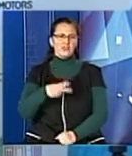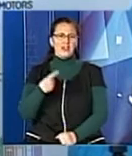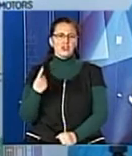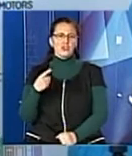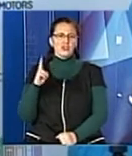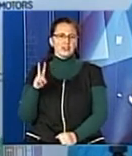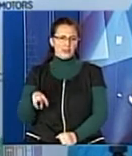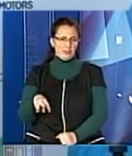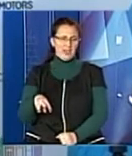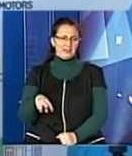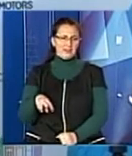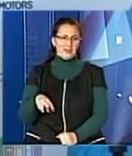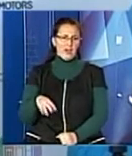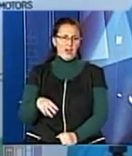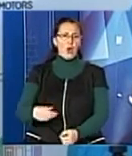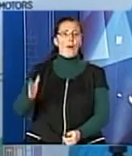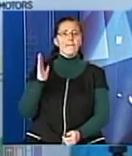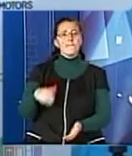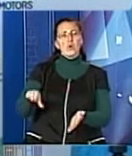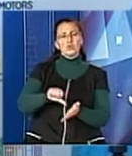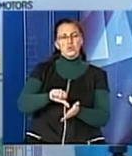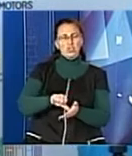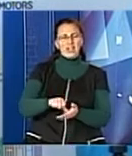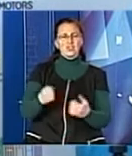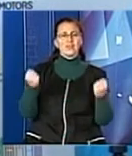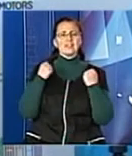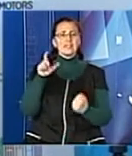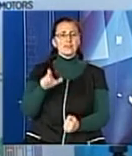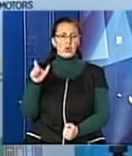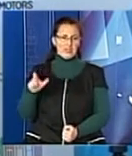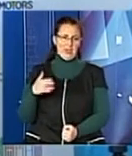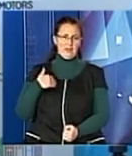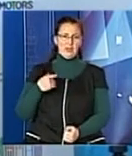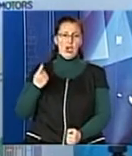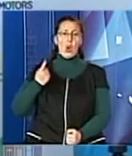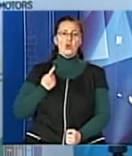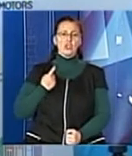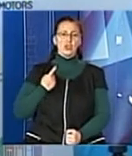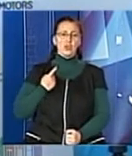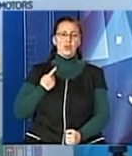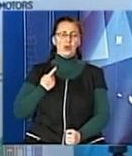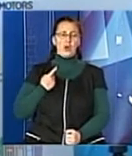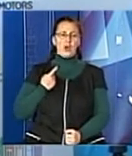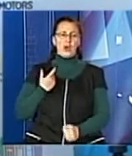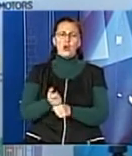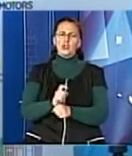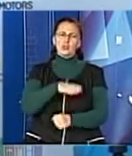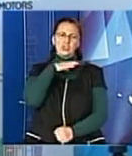кілометр приймуть своїх спортсменів. Ми очікуємо